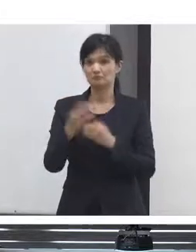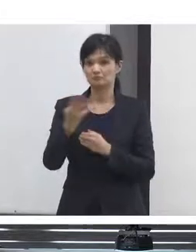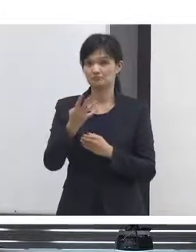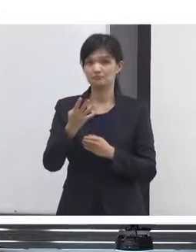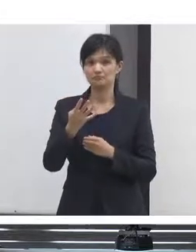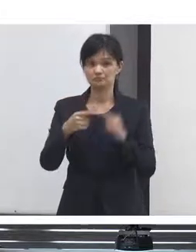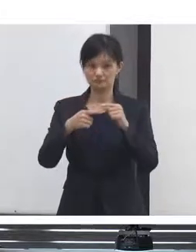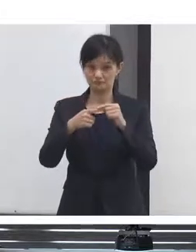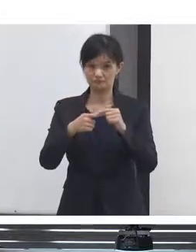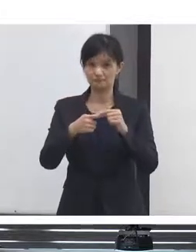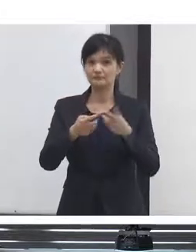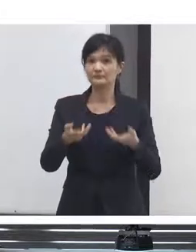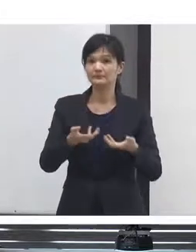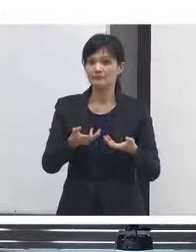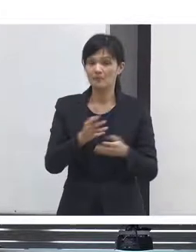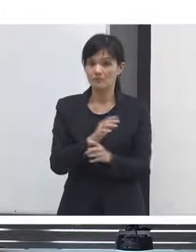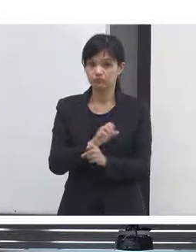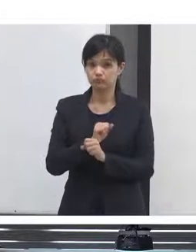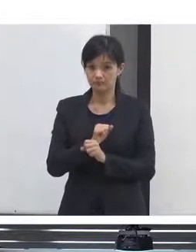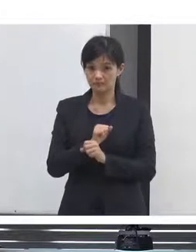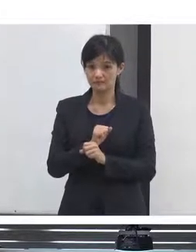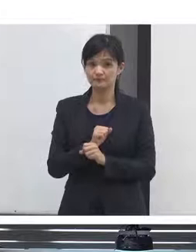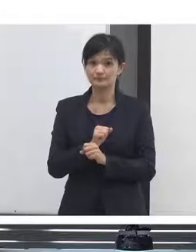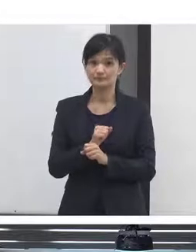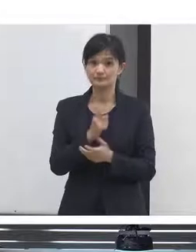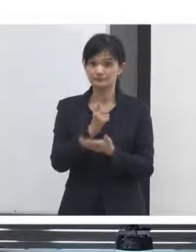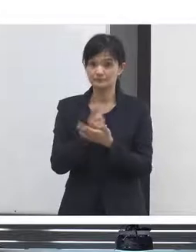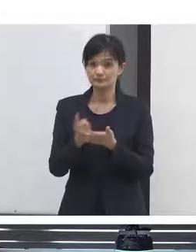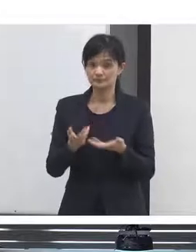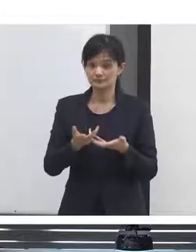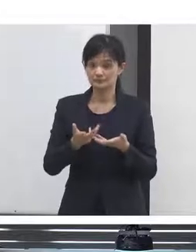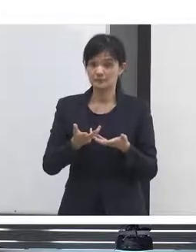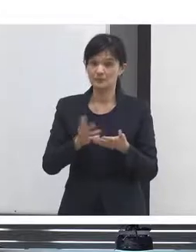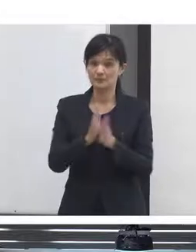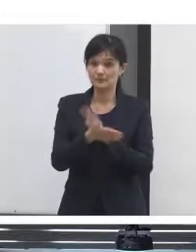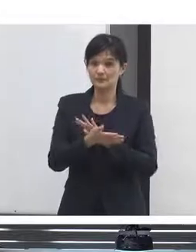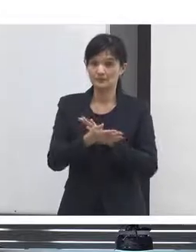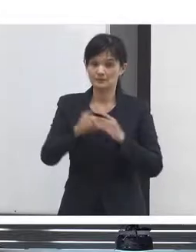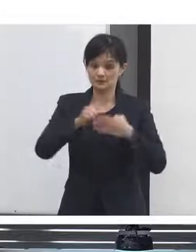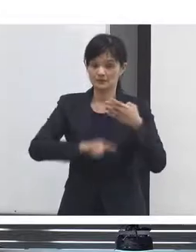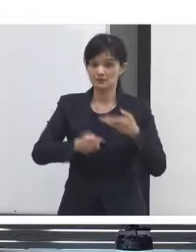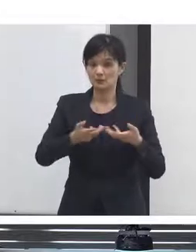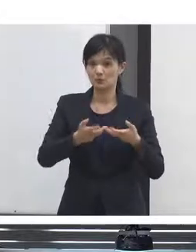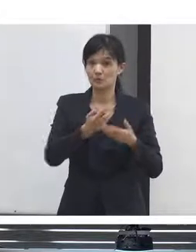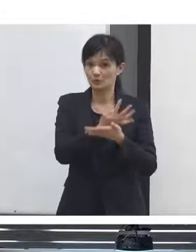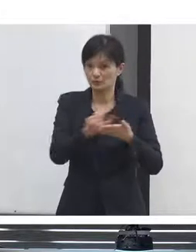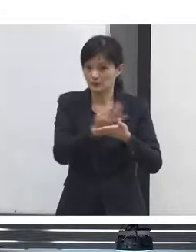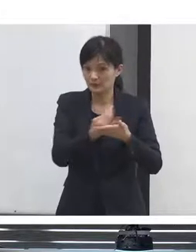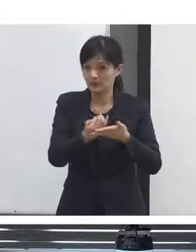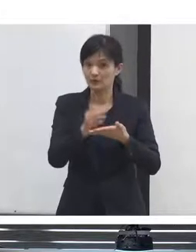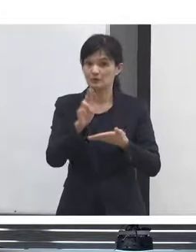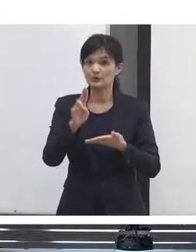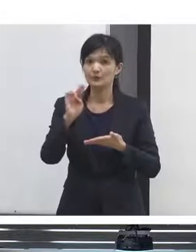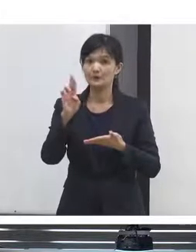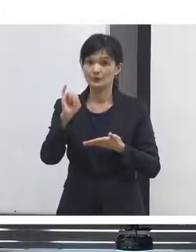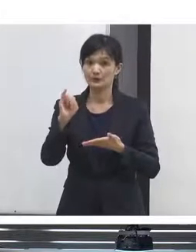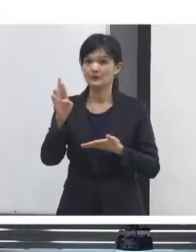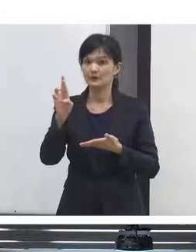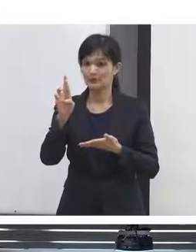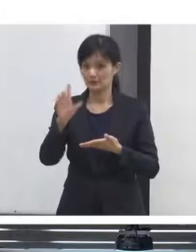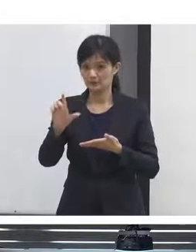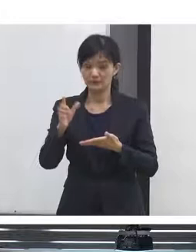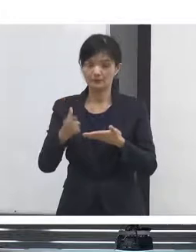要把所有的 stream 呢事物把它当成事物嘛，那你就要把这个事物给它一个 UI 哦，或是 UI 哦。